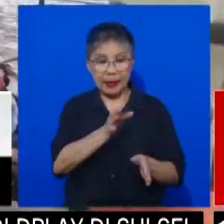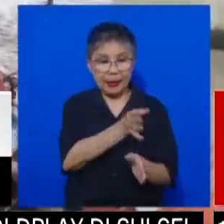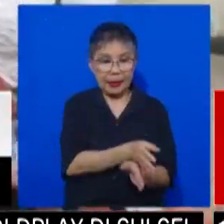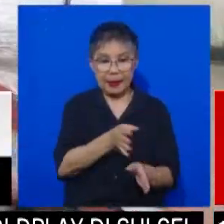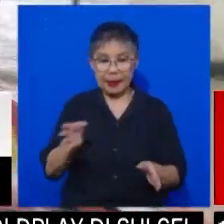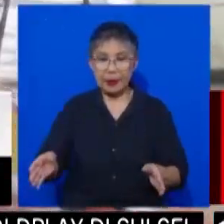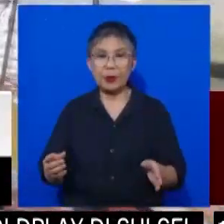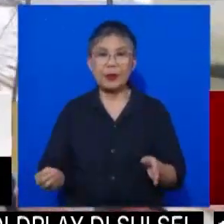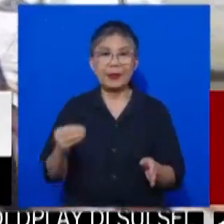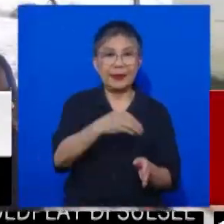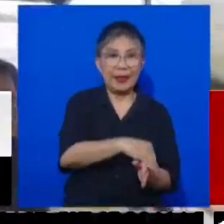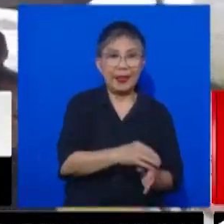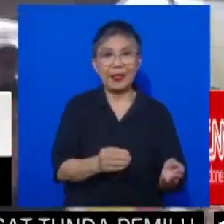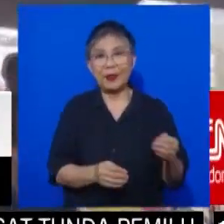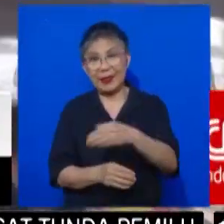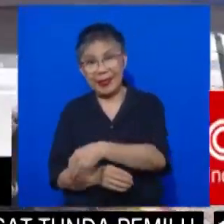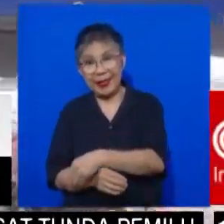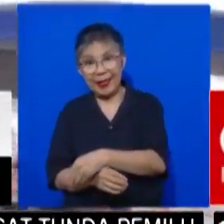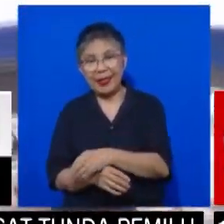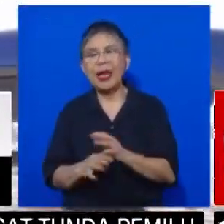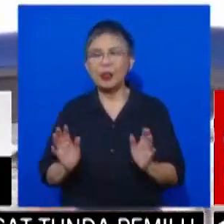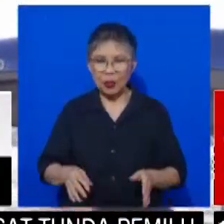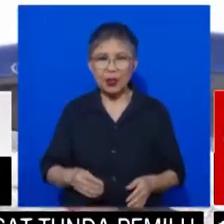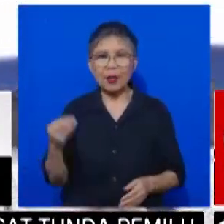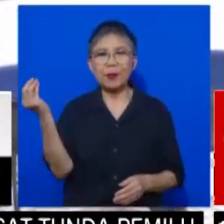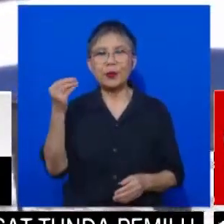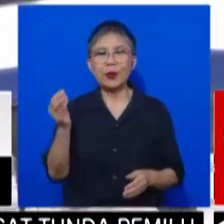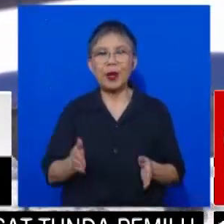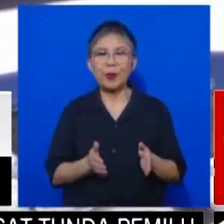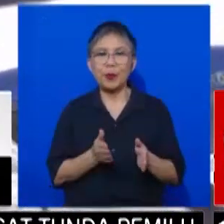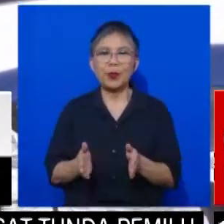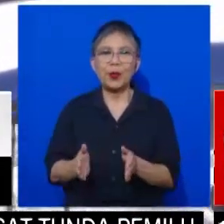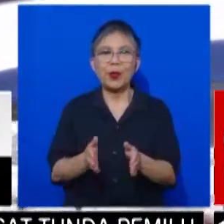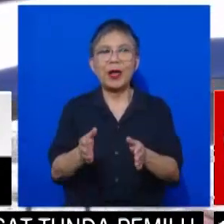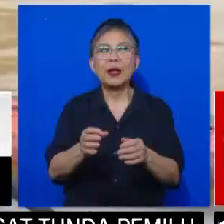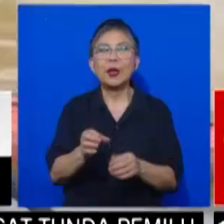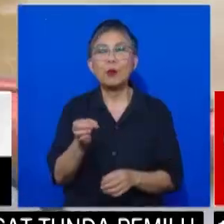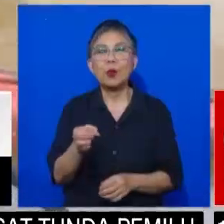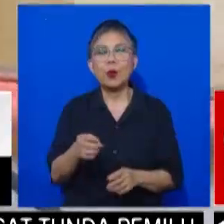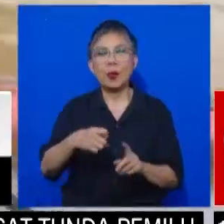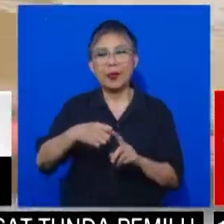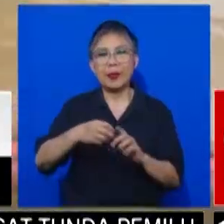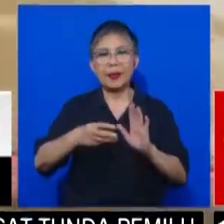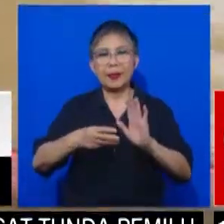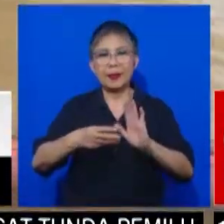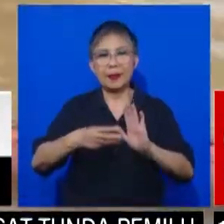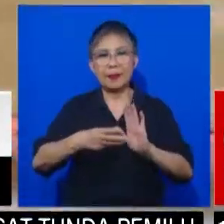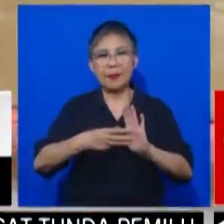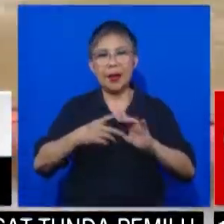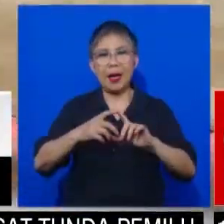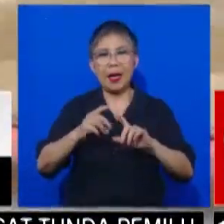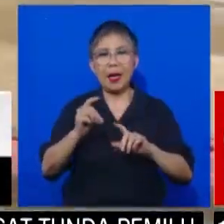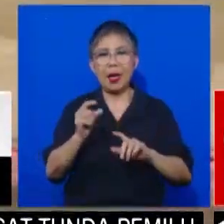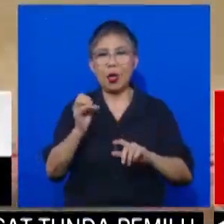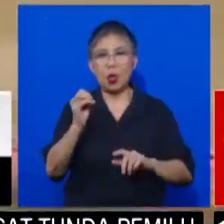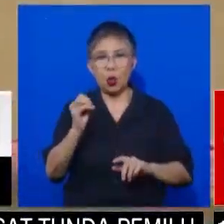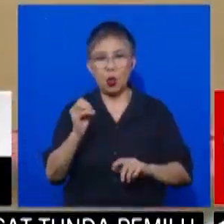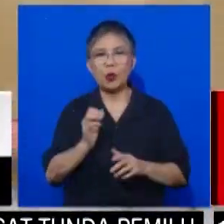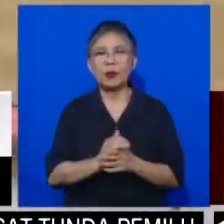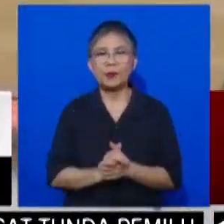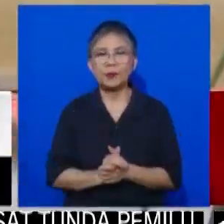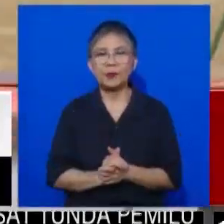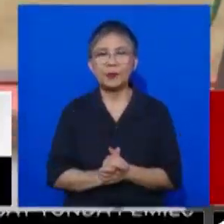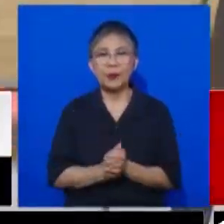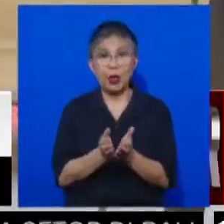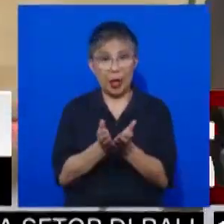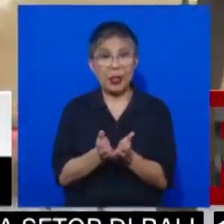Ilir atau sebaliknya, mereka juga melayani wisatawan yang hendak ke Pulau Kemaro. Bila mendapatkan orang yang ingin ke Pulau Kemaro, menurut